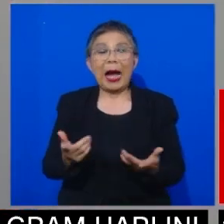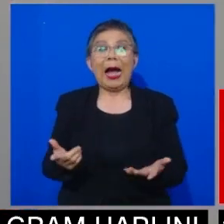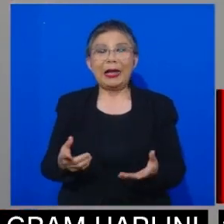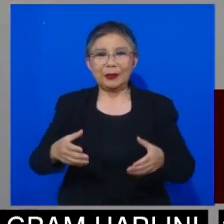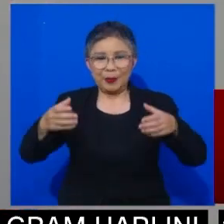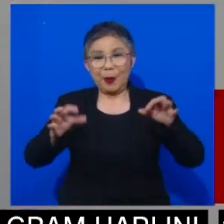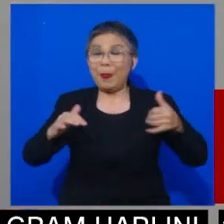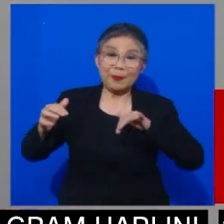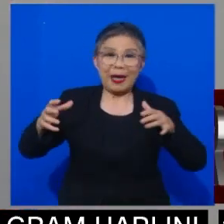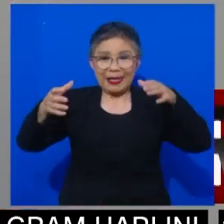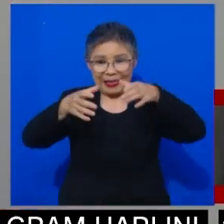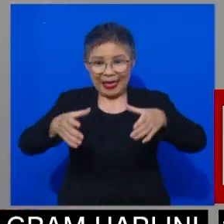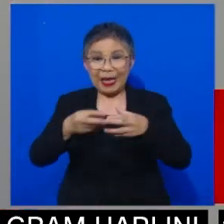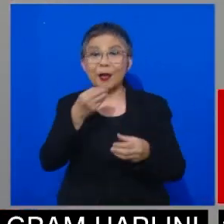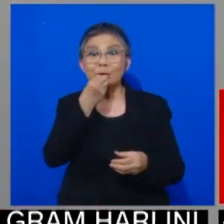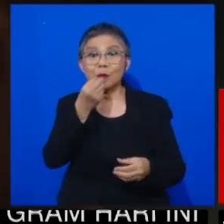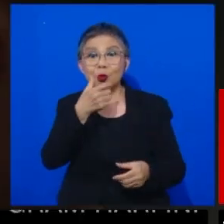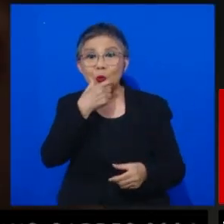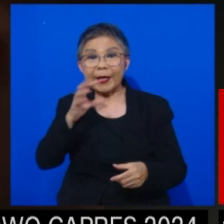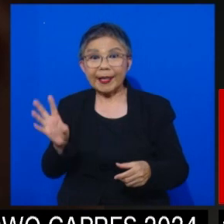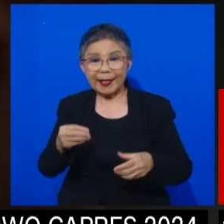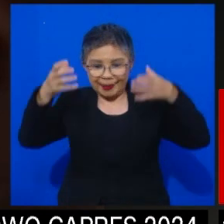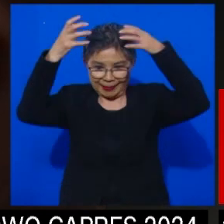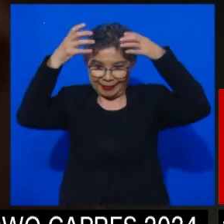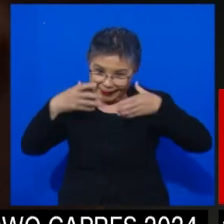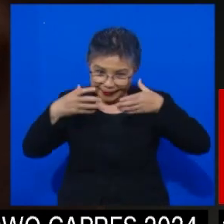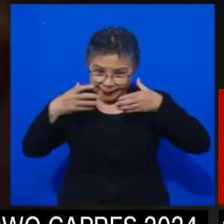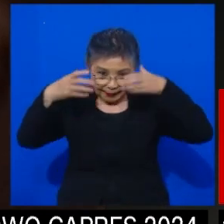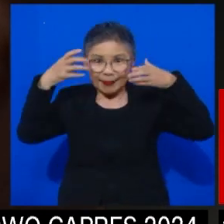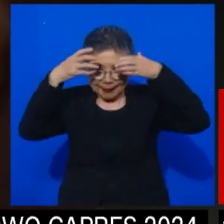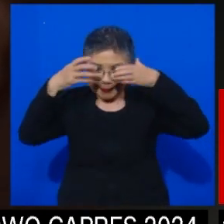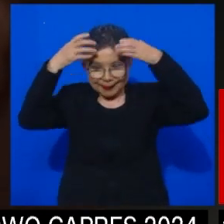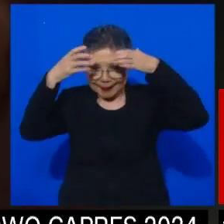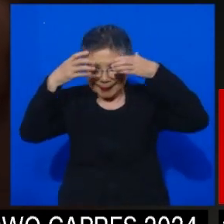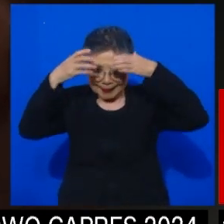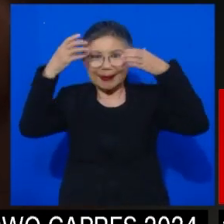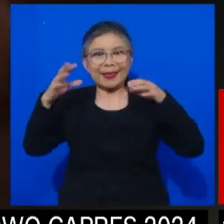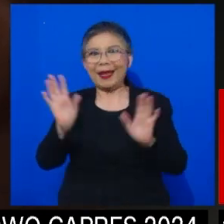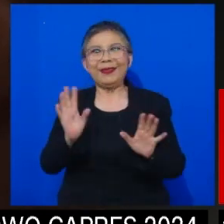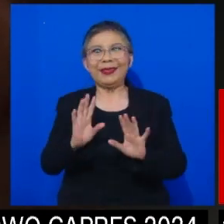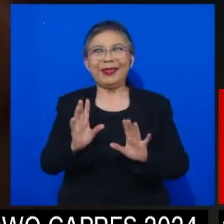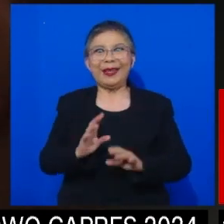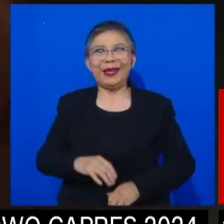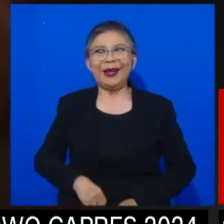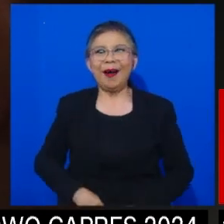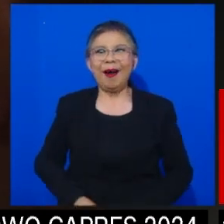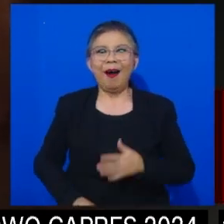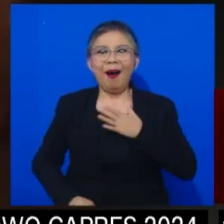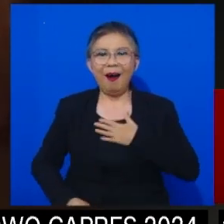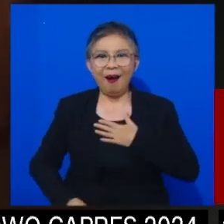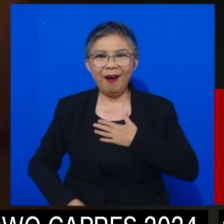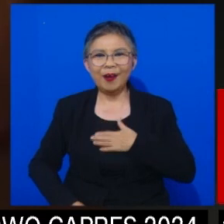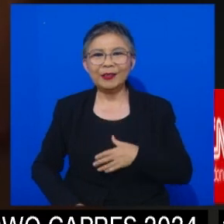saat memainkan kaleng biskuit kaleng biskuit ini tersangkut di kepalanya dan tidak bisa dilepas